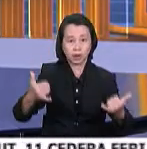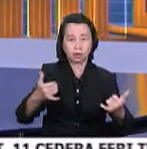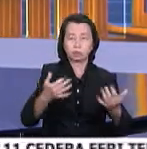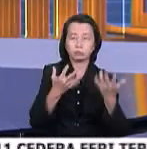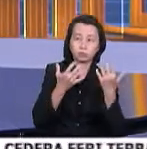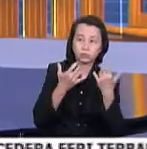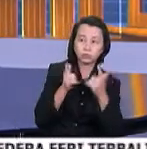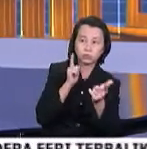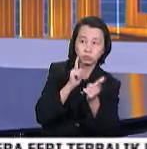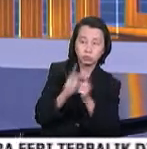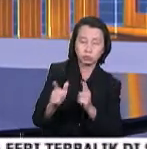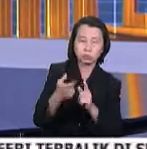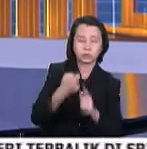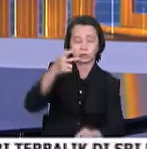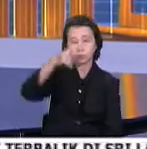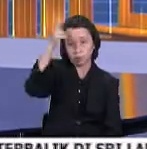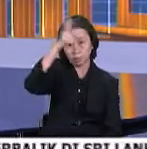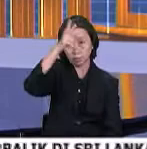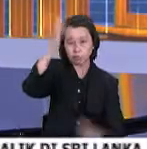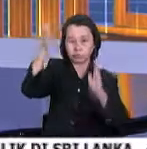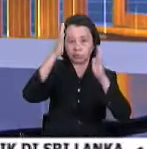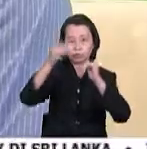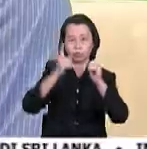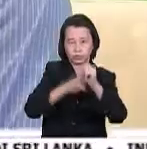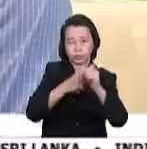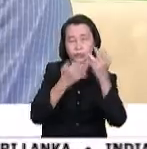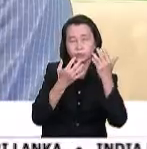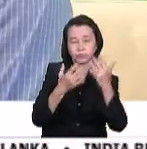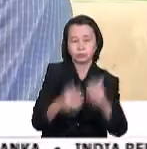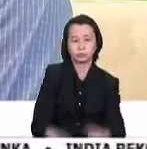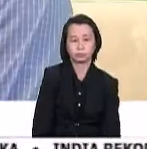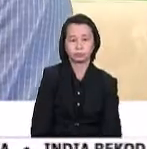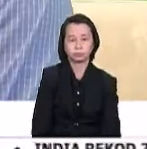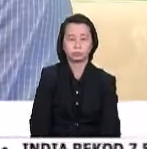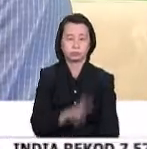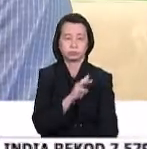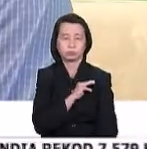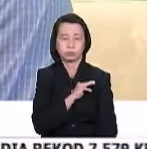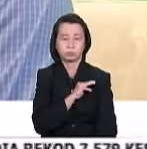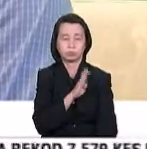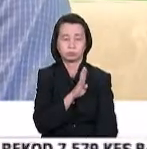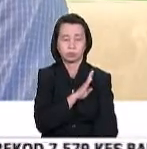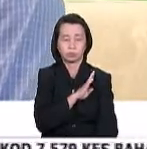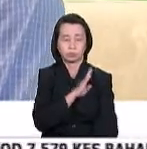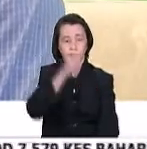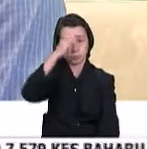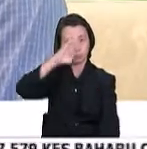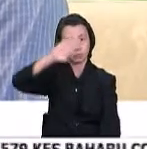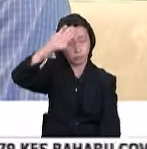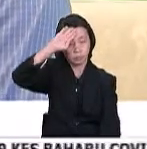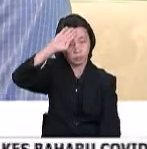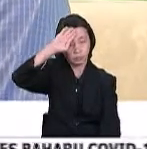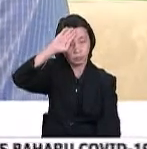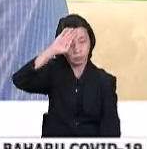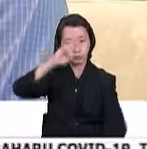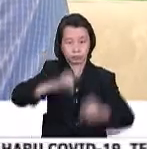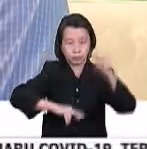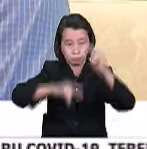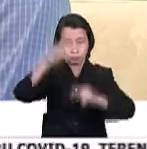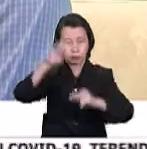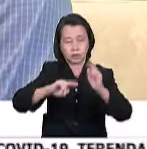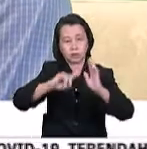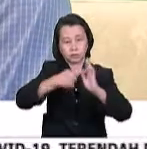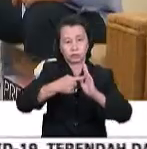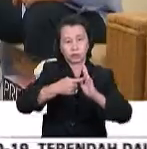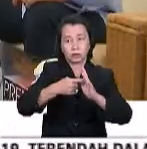menanti kelulusan daripada Kerajaan Persekutuan. Menurut Menteri Besar Perlis Datuk Seri Azlan Man, pembinaan akan